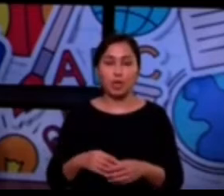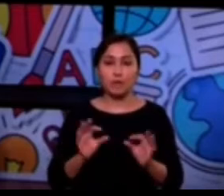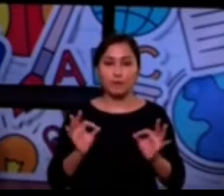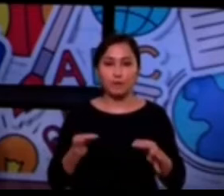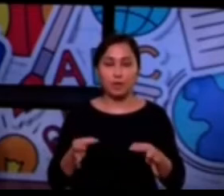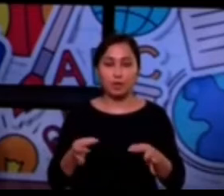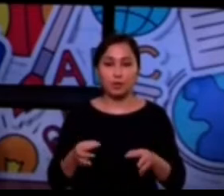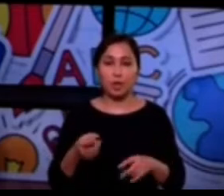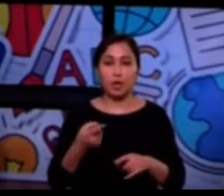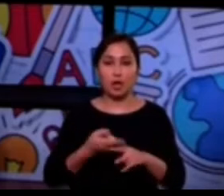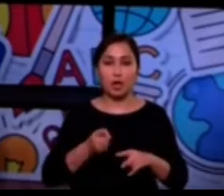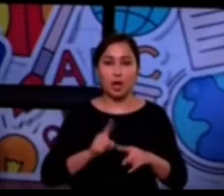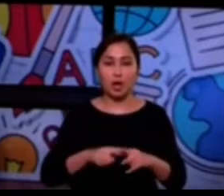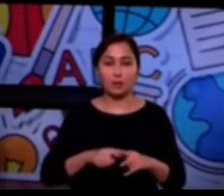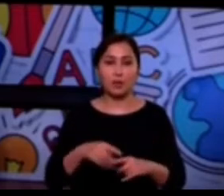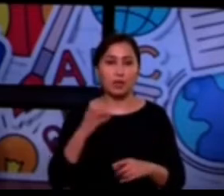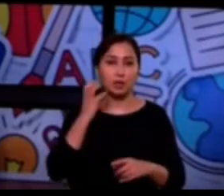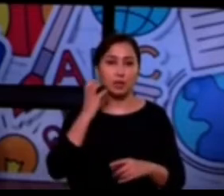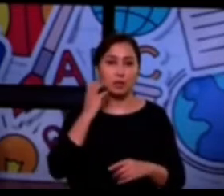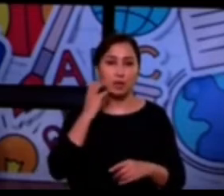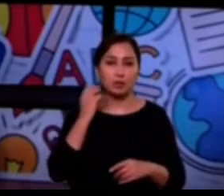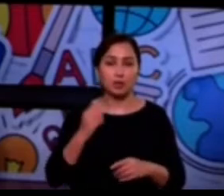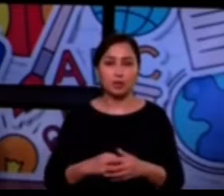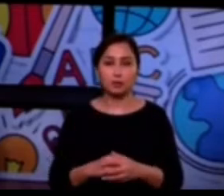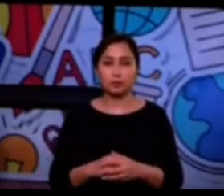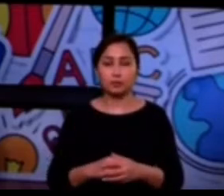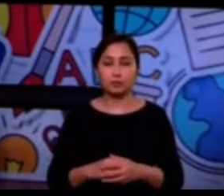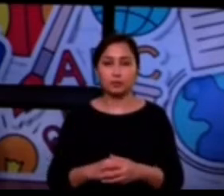Совершенно верно, это яблоко.